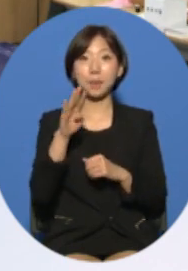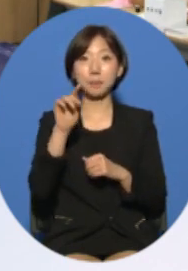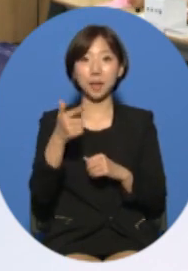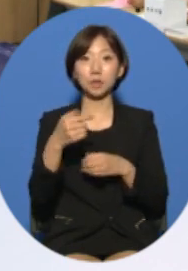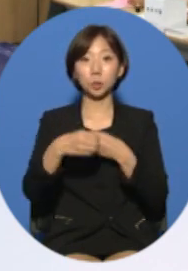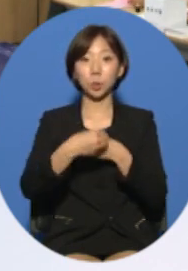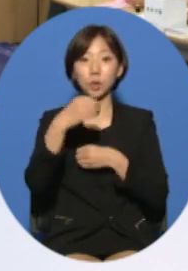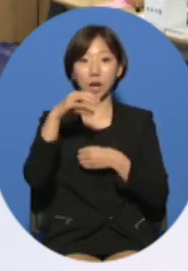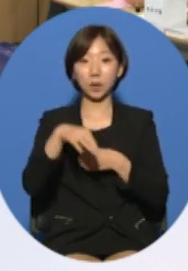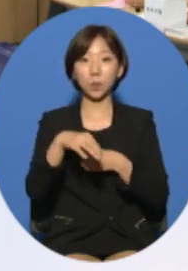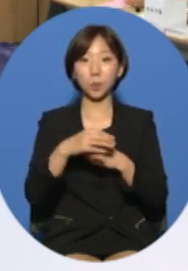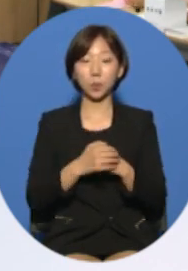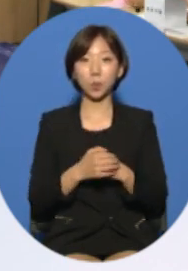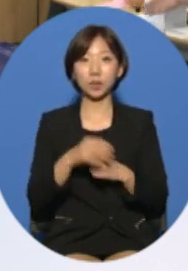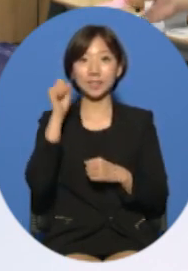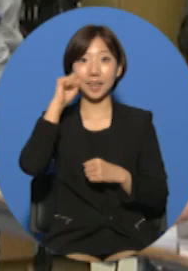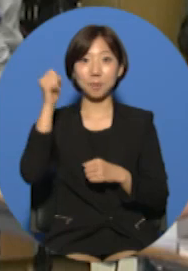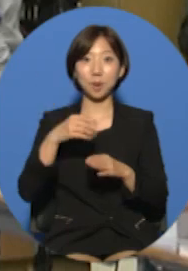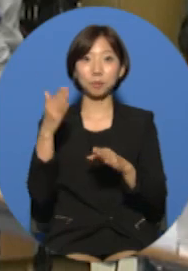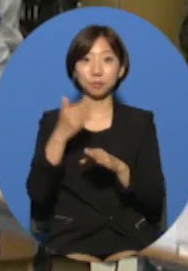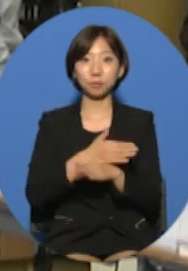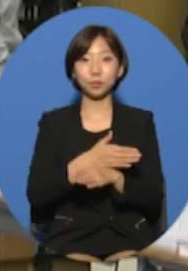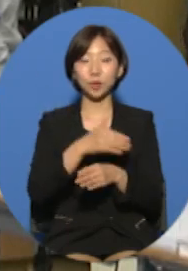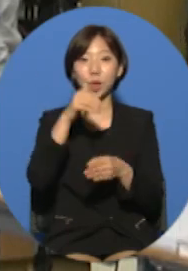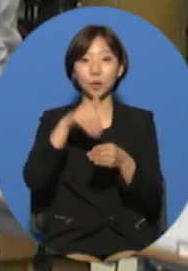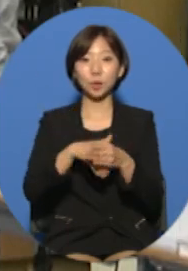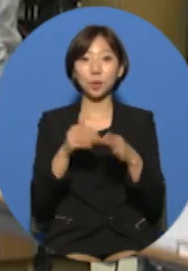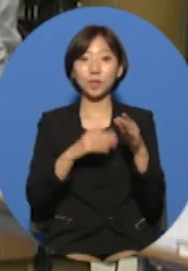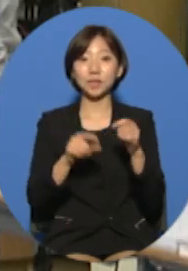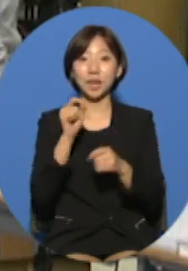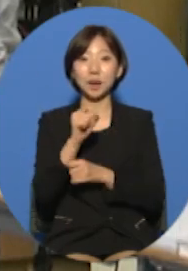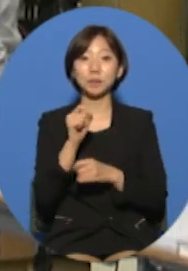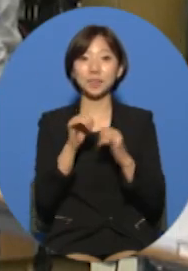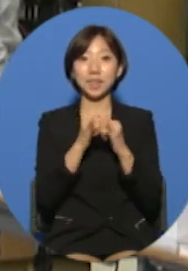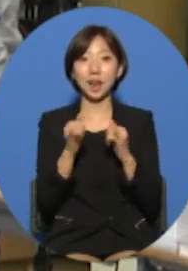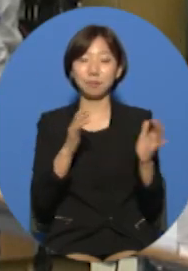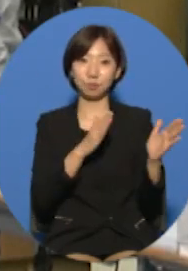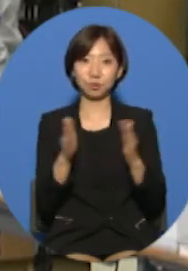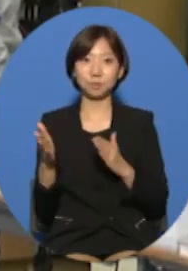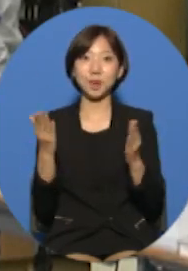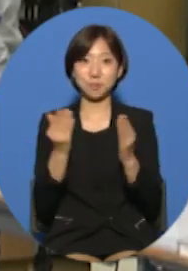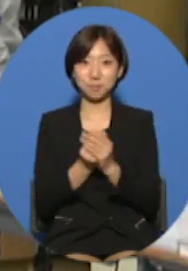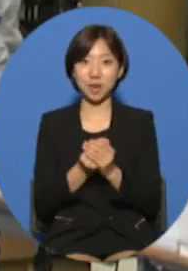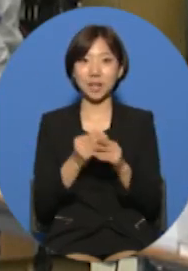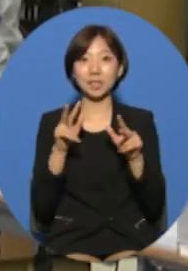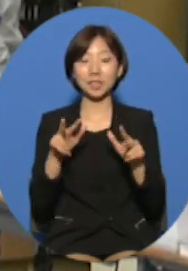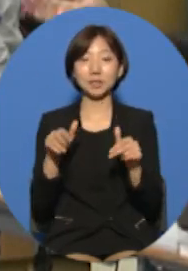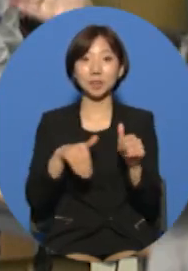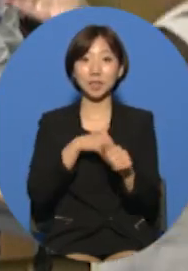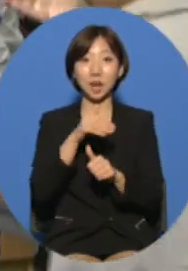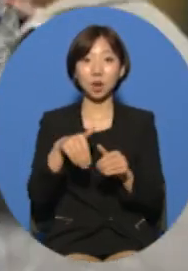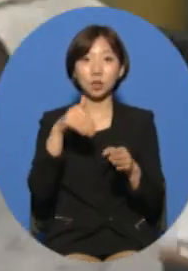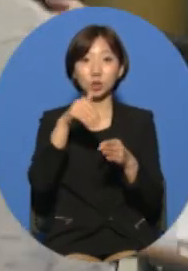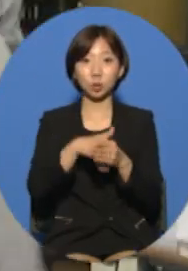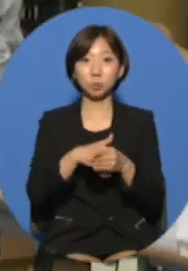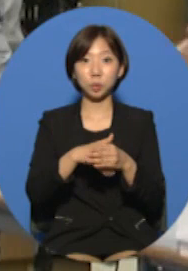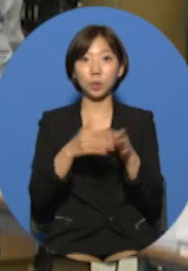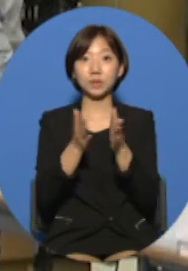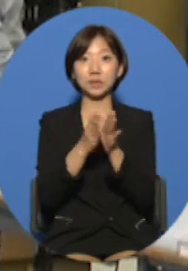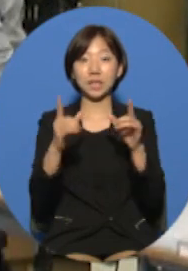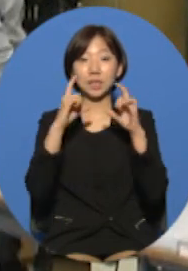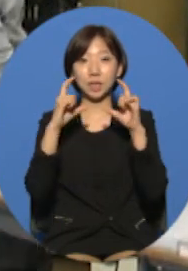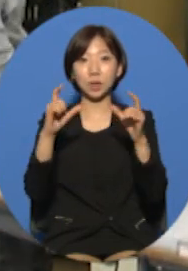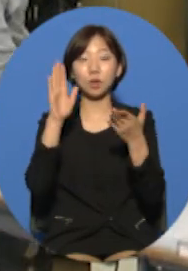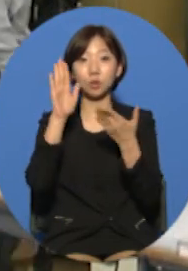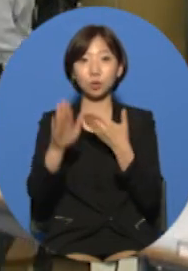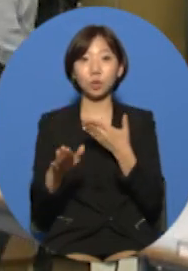마련된 투표소인데요. 이른 새벽부터 투표사무 관계자분들이 투표 개시 준비를 하셨고요. 지금 상황은 투표 개시 선언 이후에